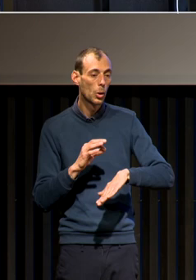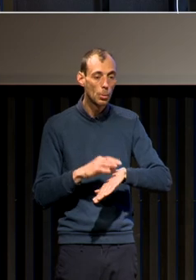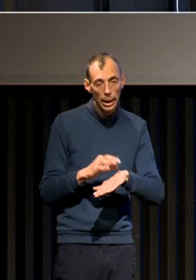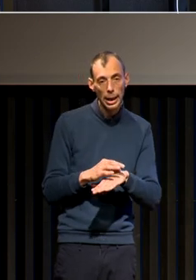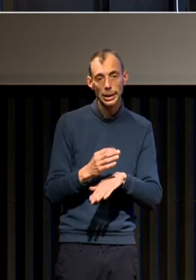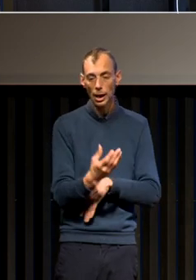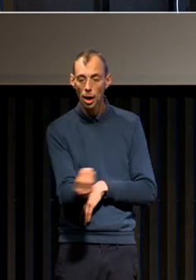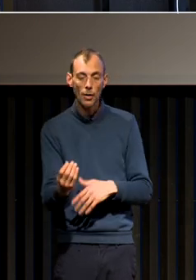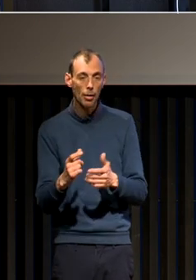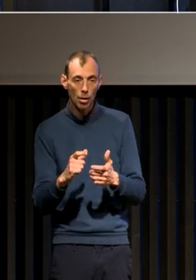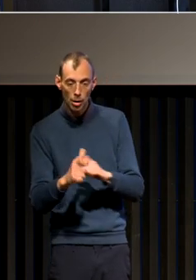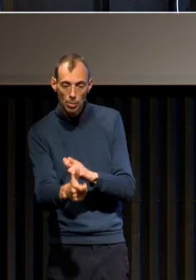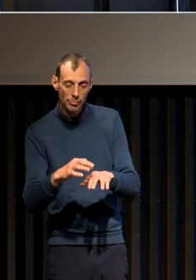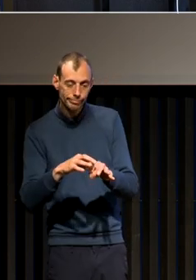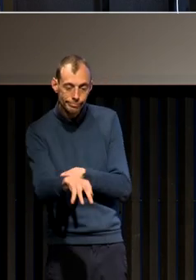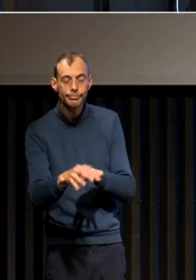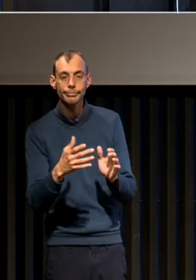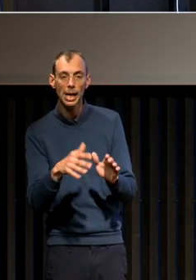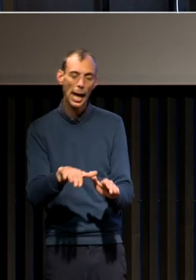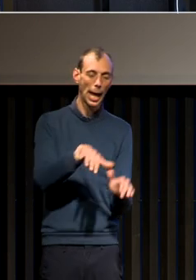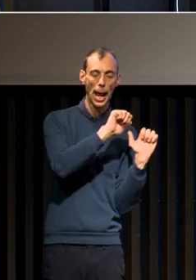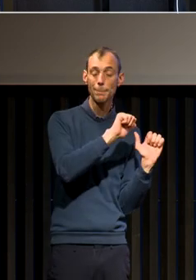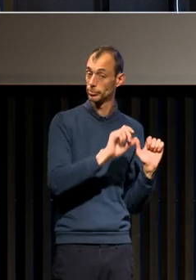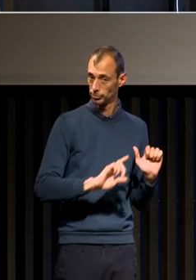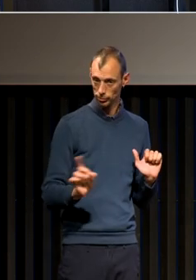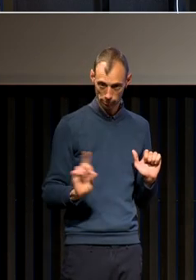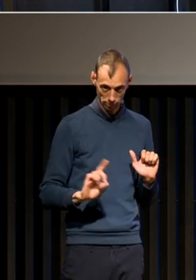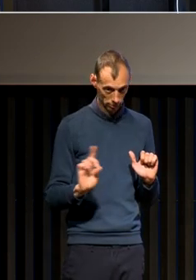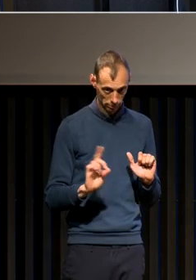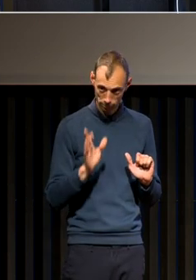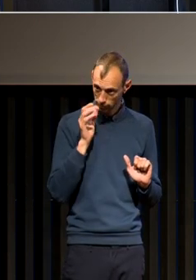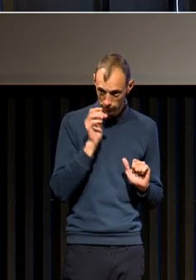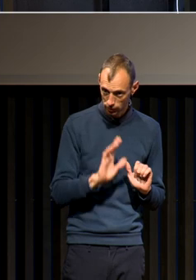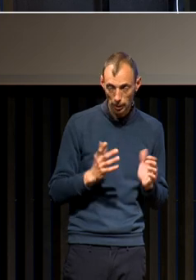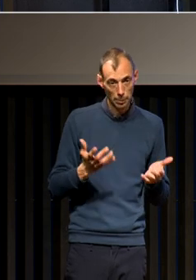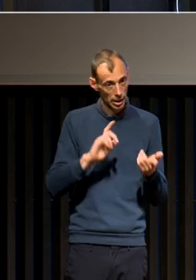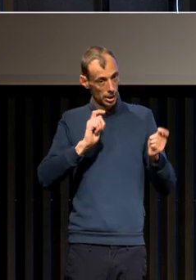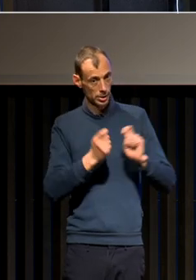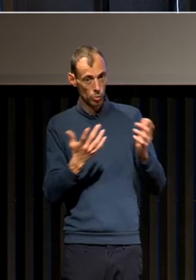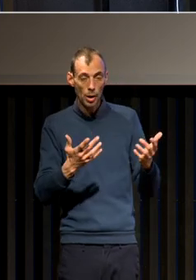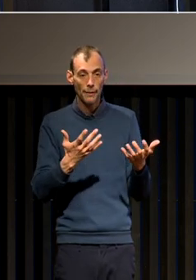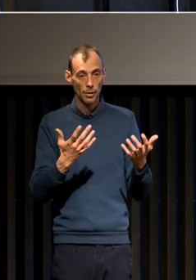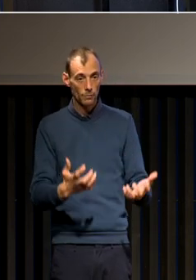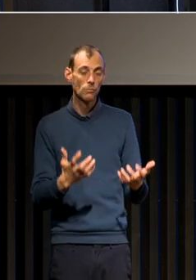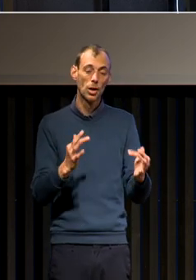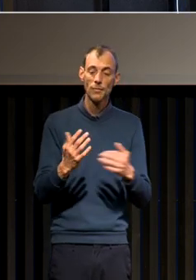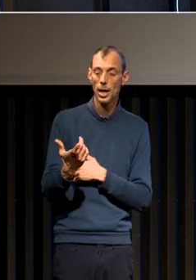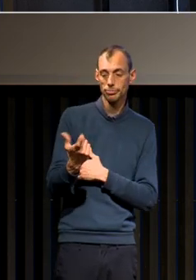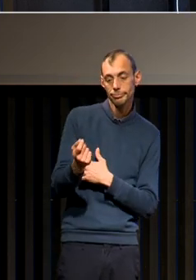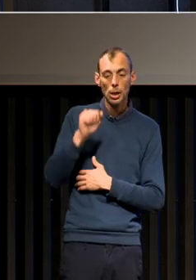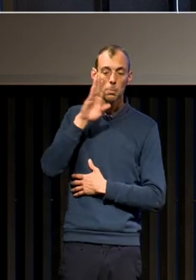gravité, elle est destinée à répondre à un projet parental, Alors, notion de projet parental n'est pas une